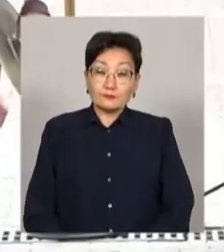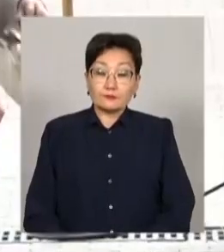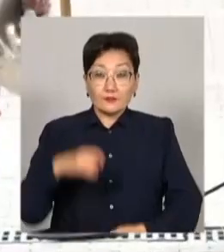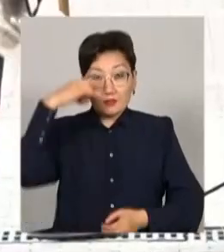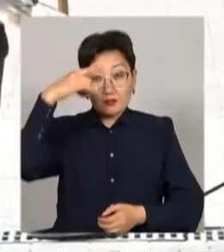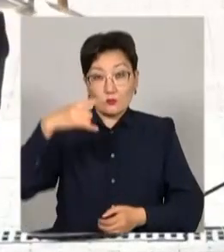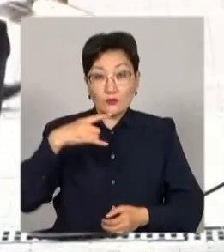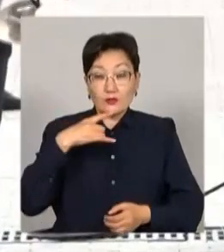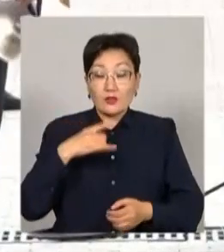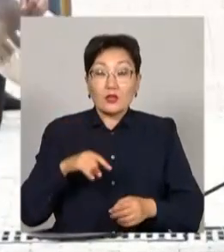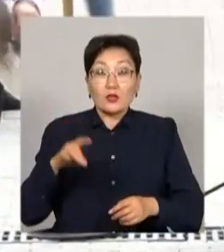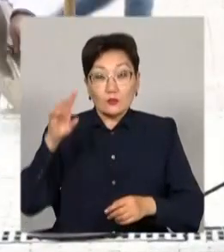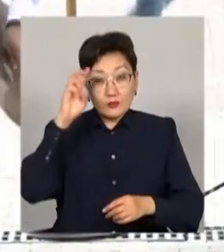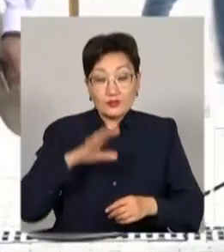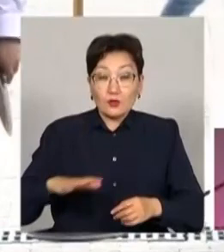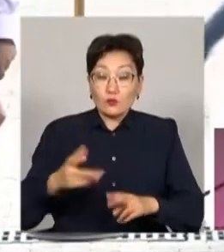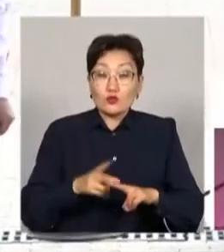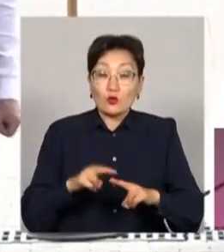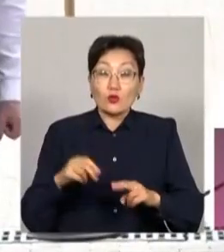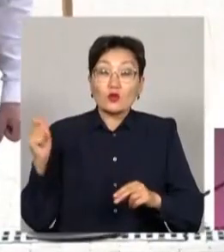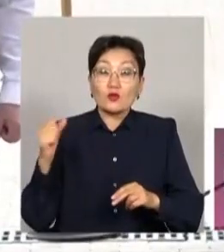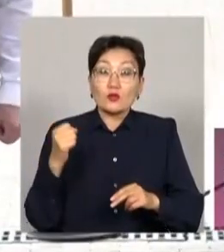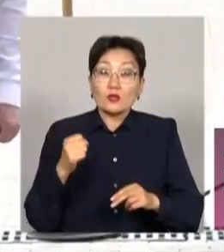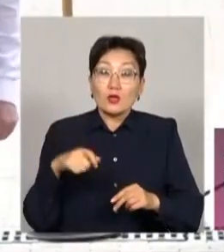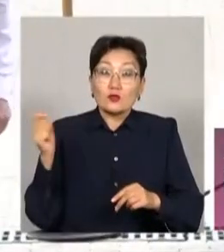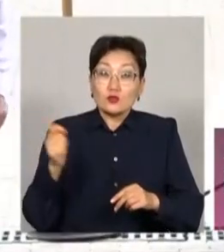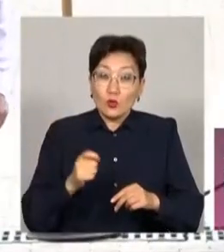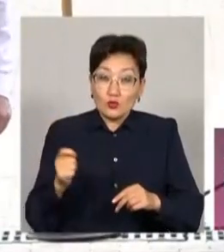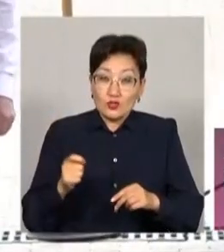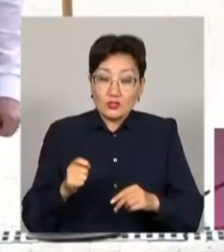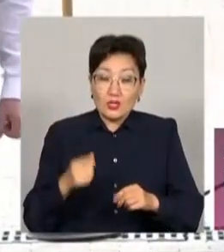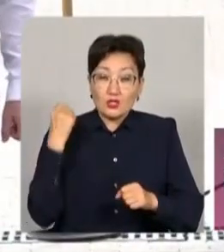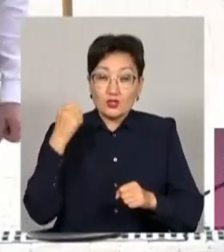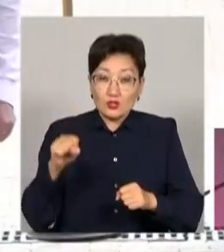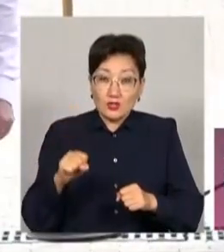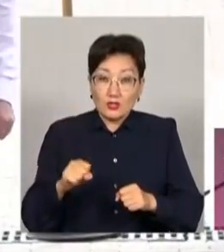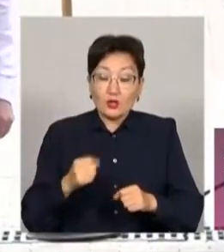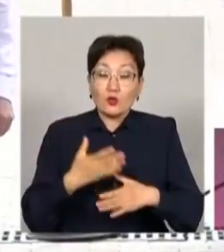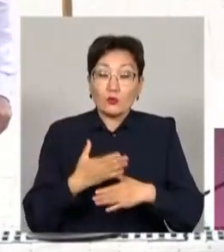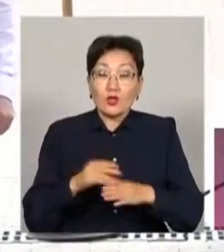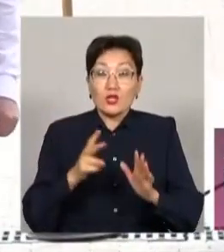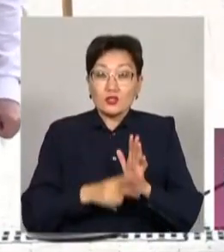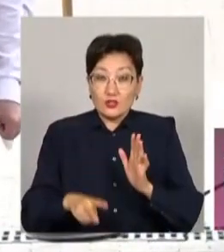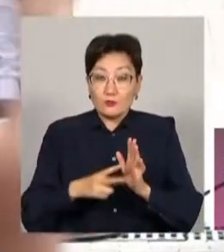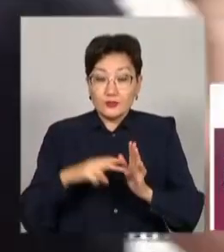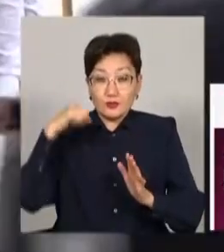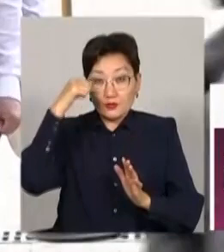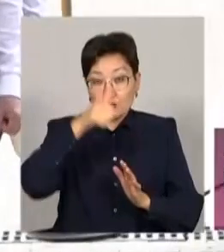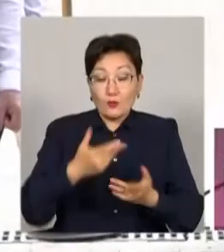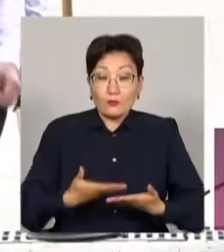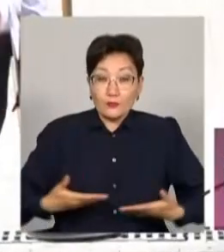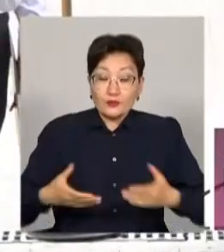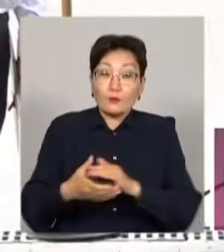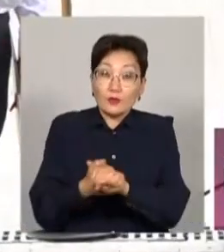Еліміз, Қазақстан еліміз сол соғыстың жеңгенінің арқасынан 77 жыл аспанымыз ашық, бейбітшілік өмір